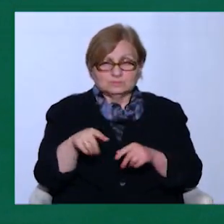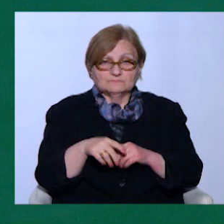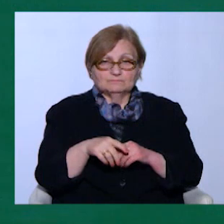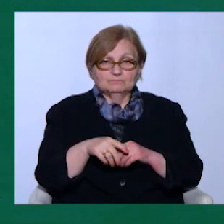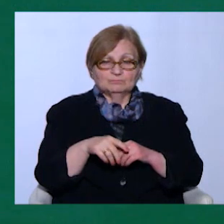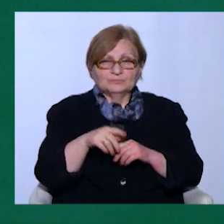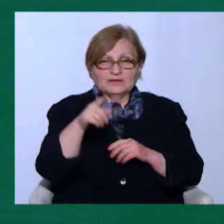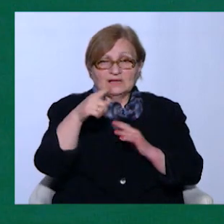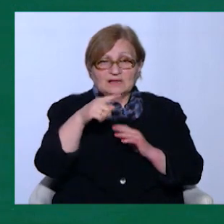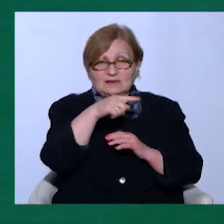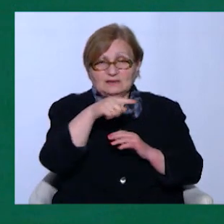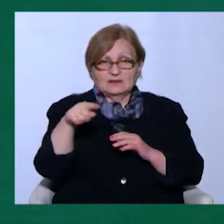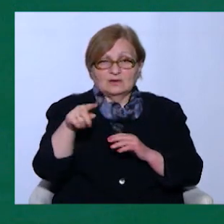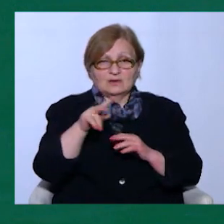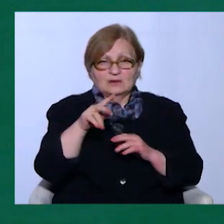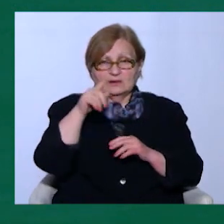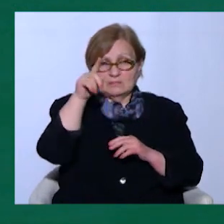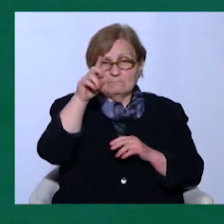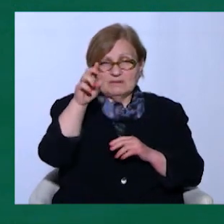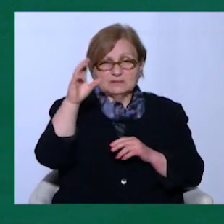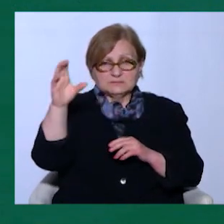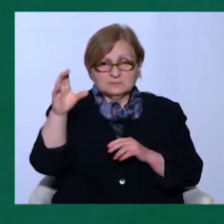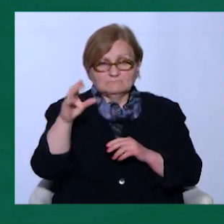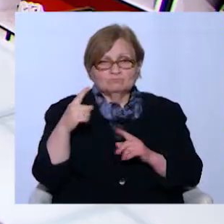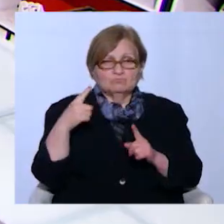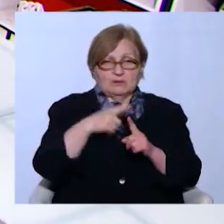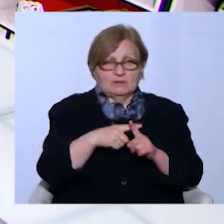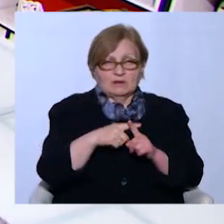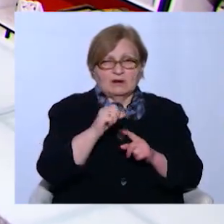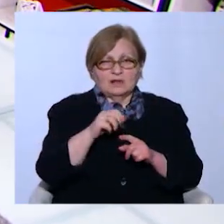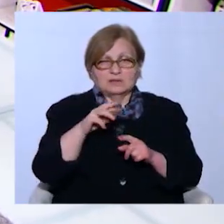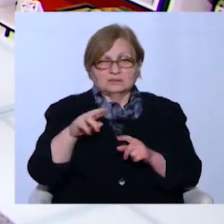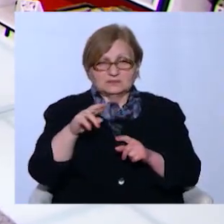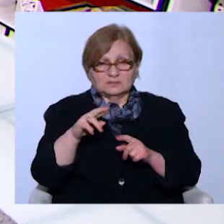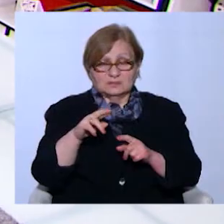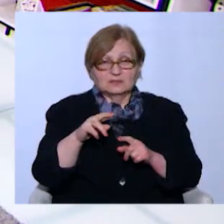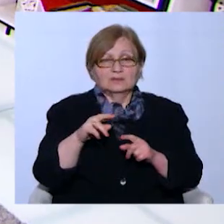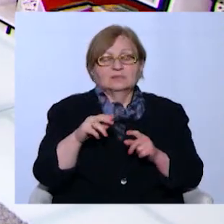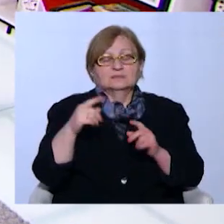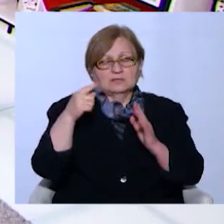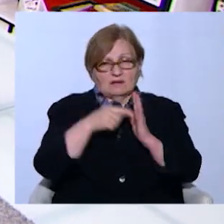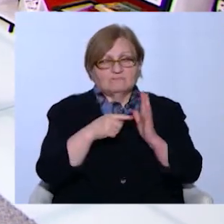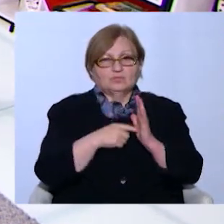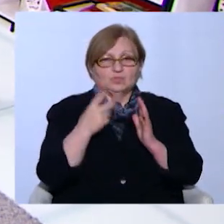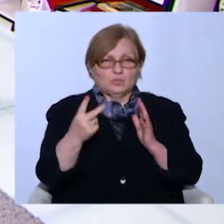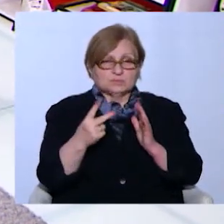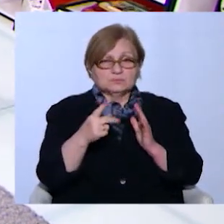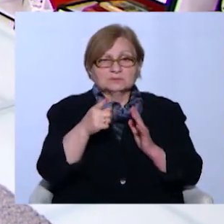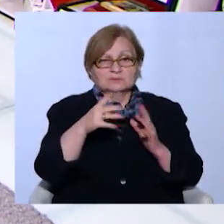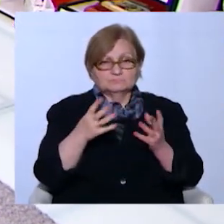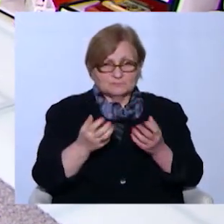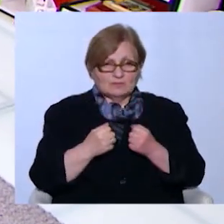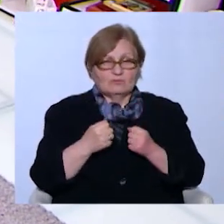რომ შუახაზი MN-ი უდრის BC-ს, მიუმატოთ AD და გავყოთ 2-ს.